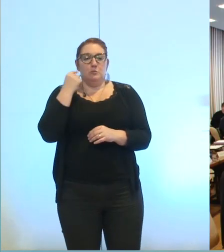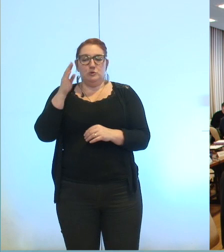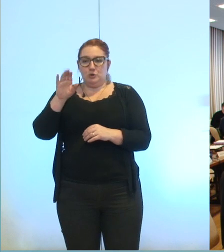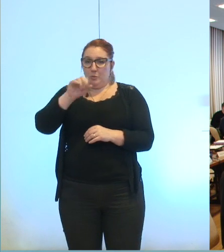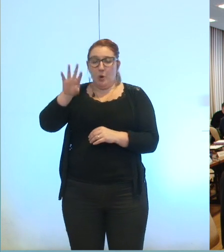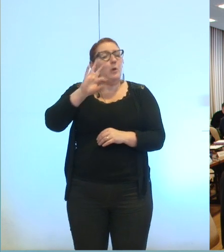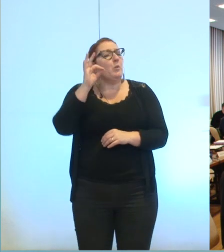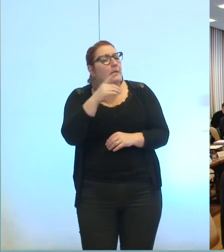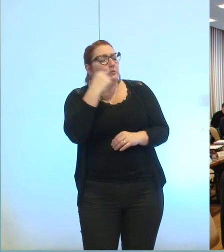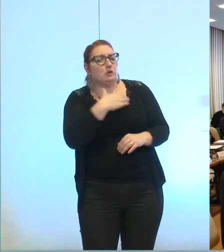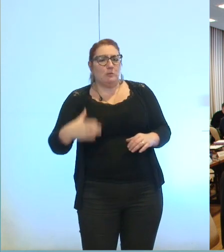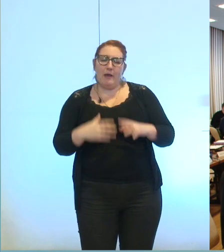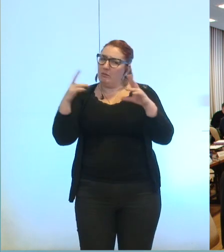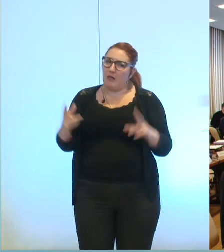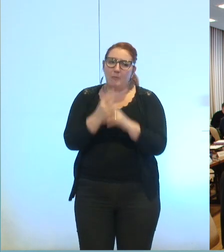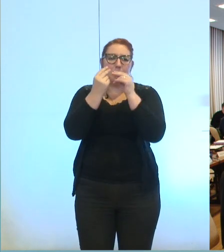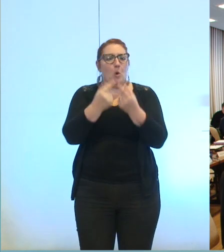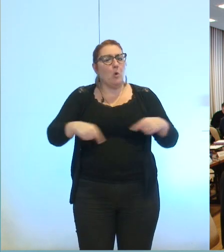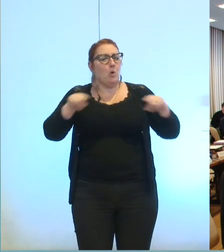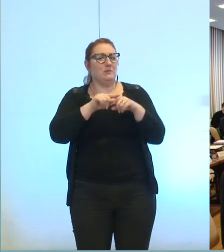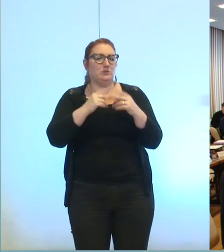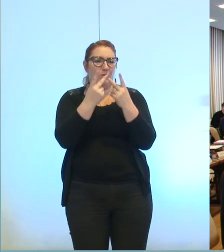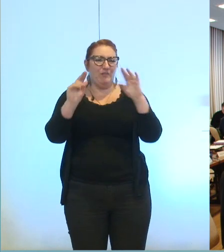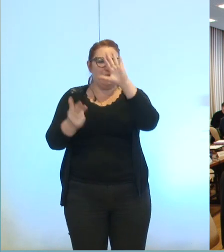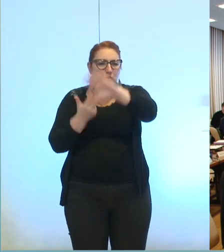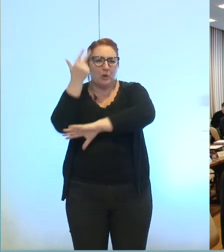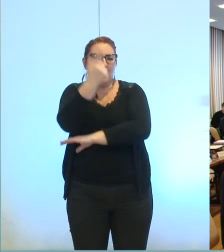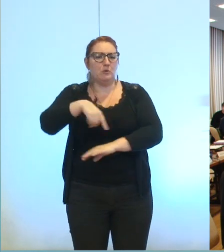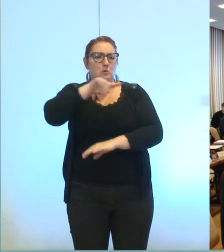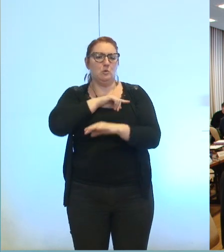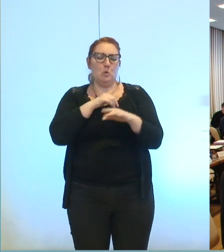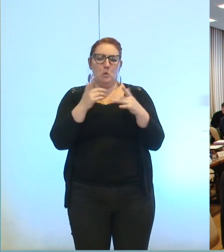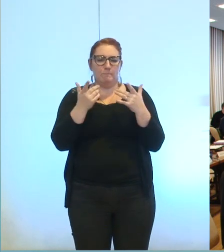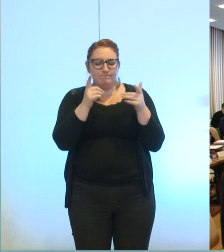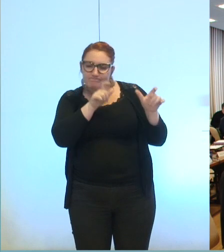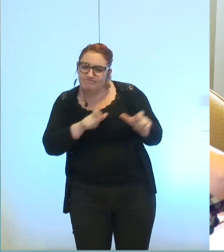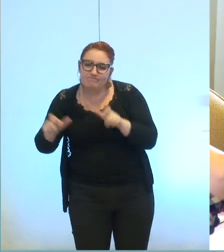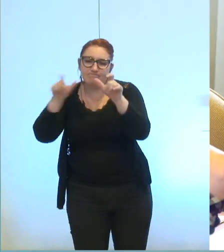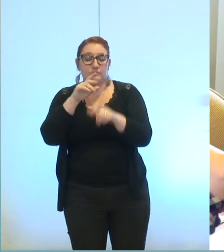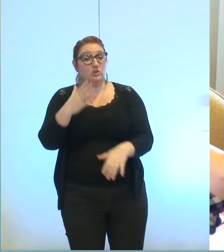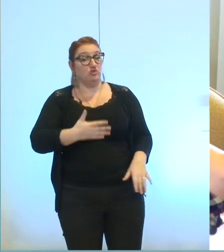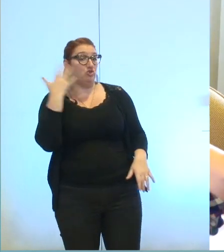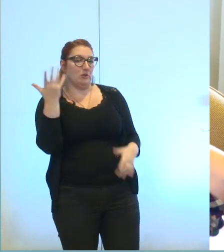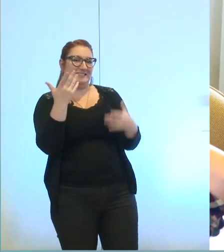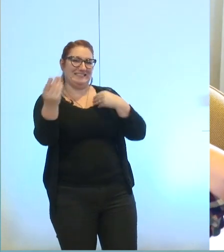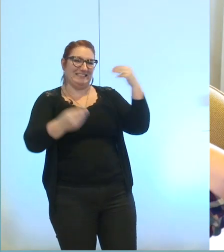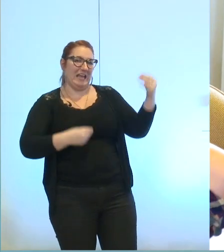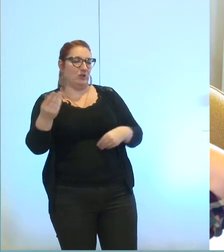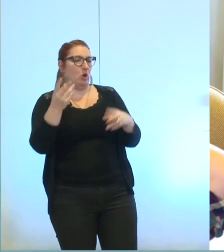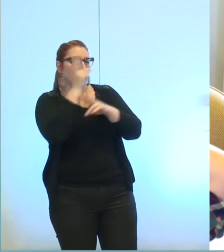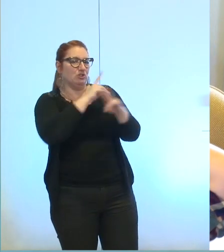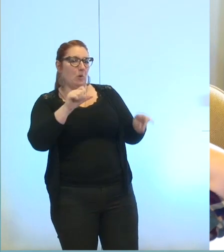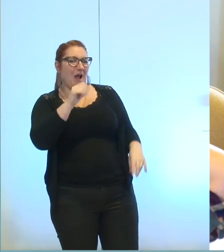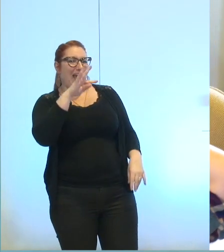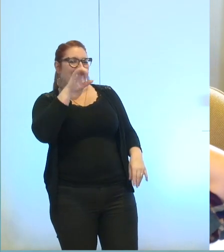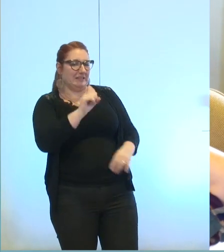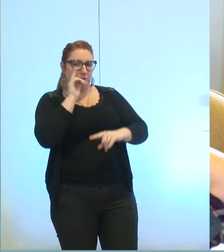ville durableù nous avons examiné cette délibération nous avons eu la chance d'auditionner et d'écouter les directeurs généraux d'Actis